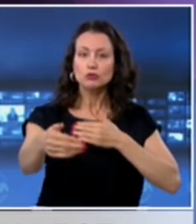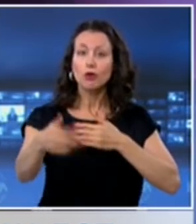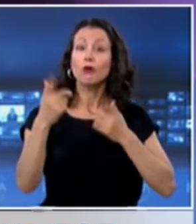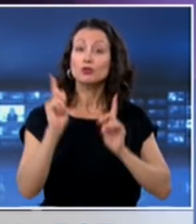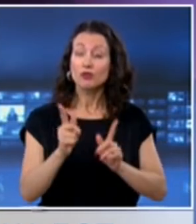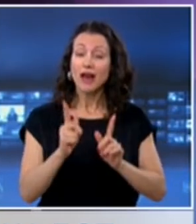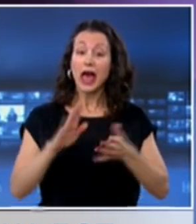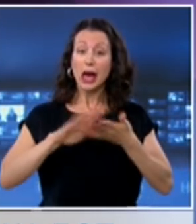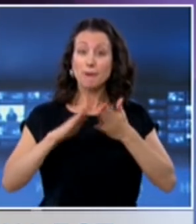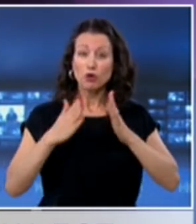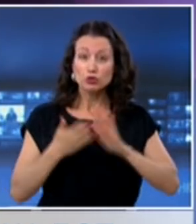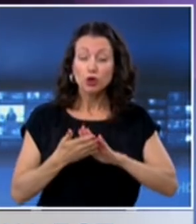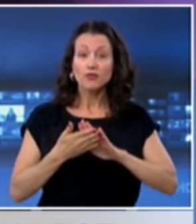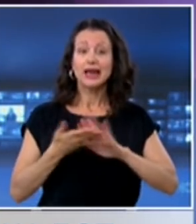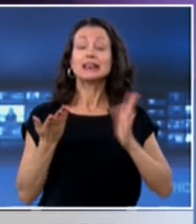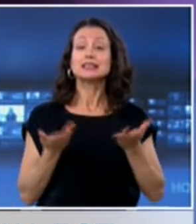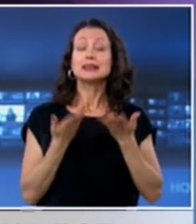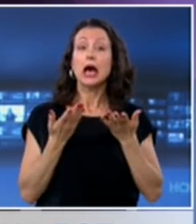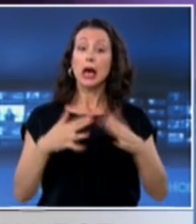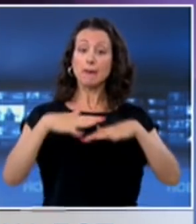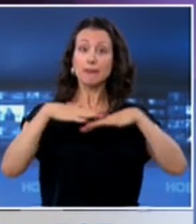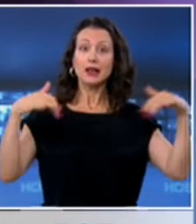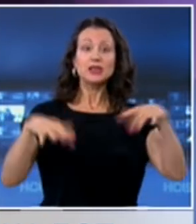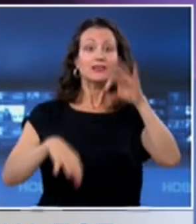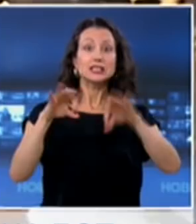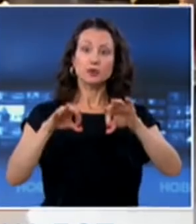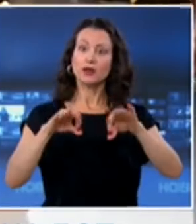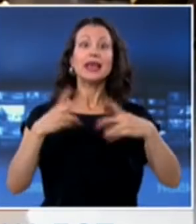за подготовка на парламентарните избори и тяхното